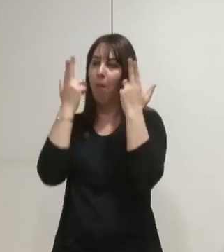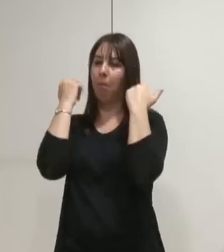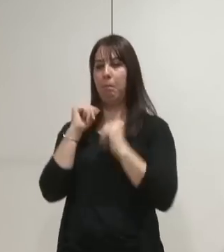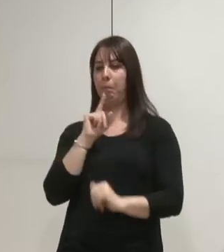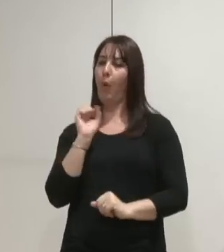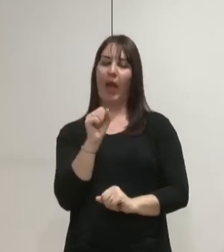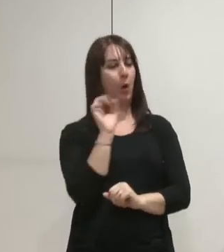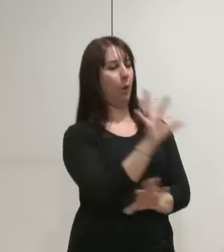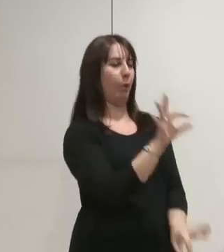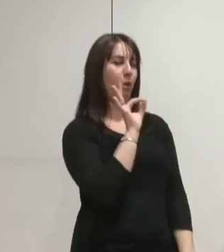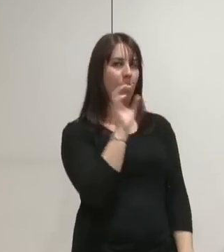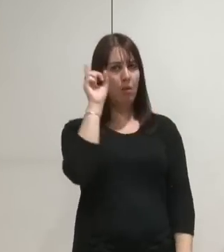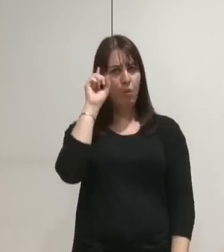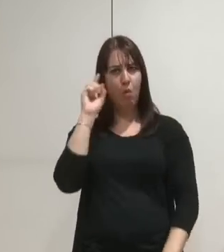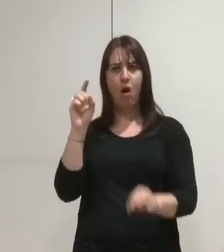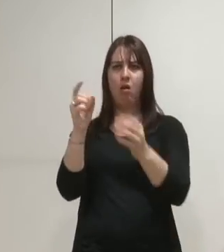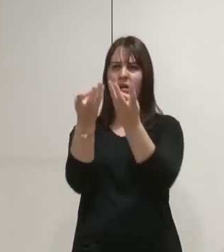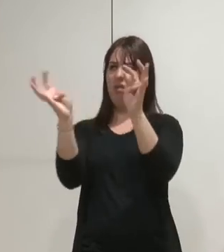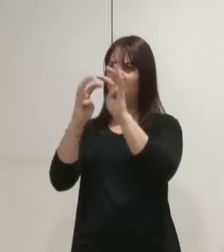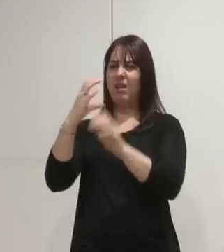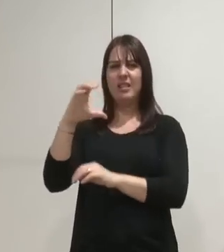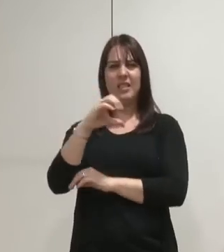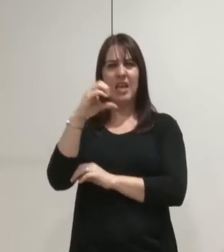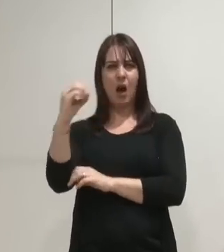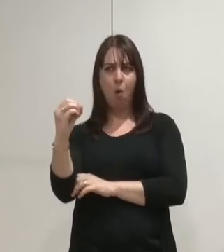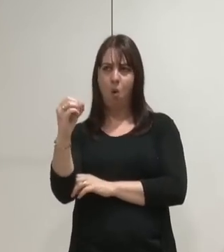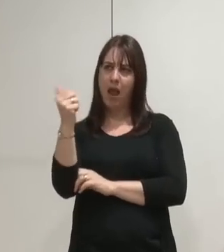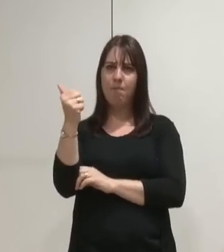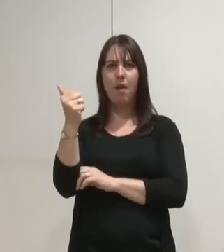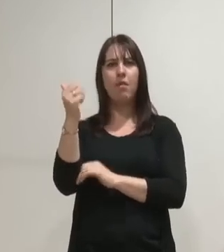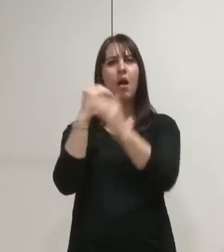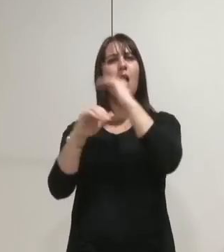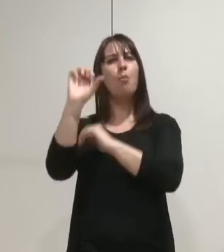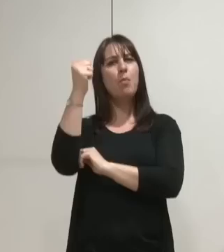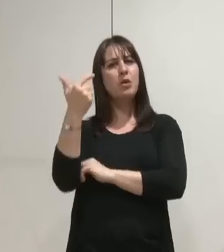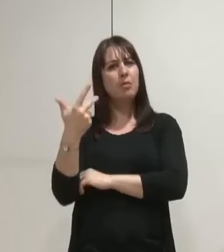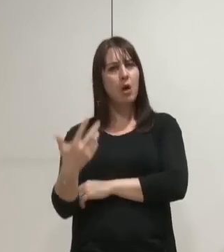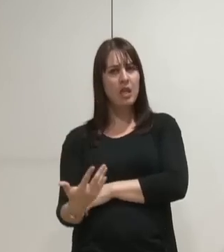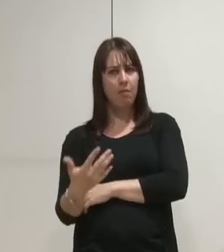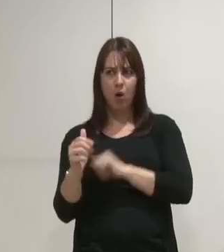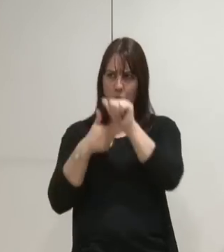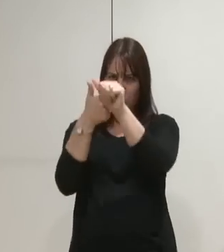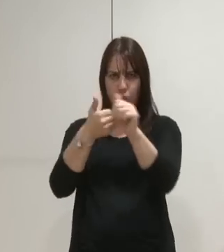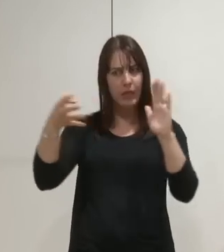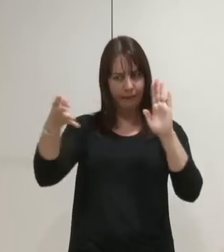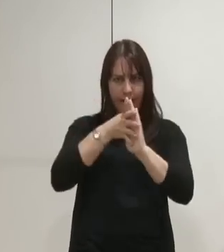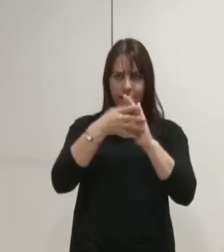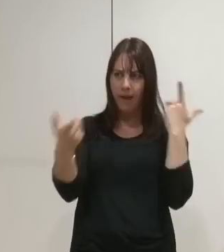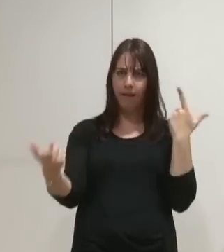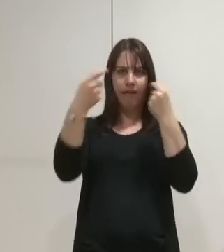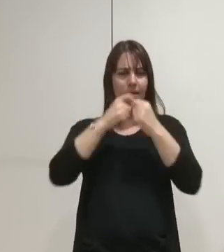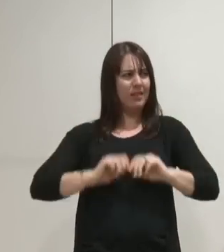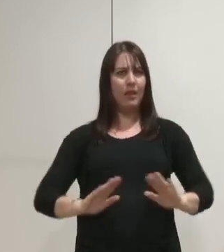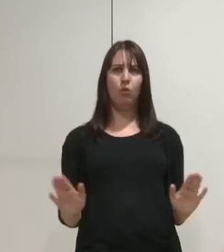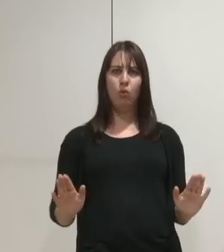la CAO a produit un classement sur la base de critères c'est tout elle a